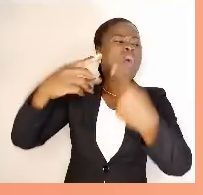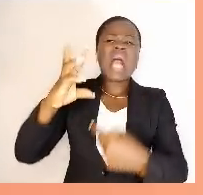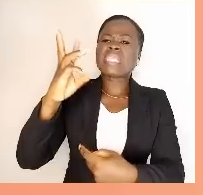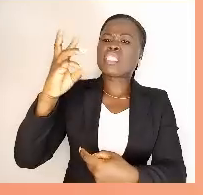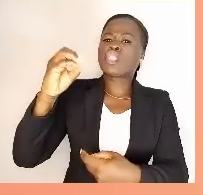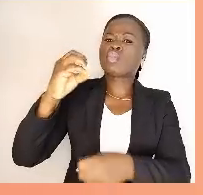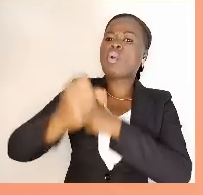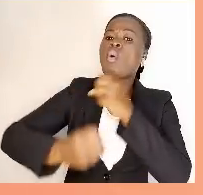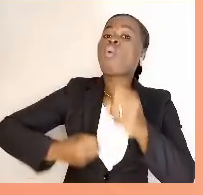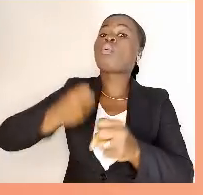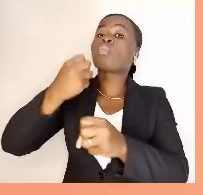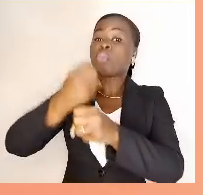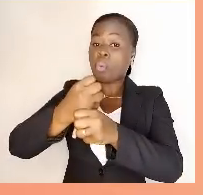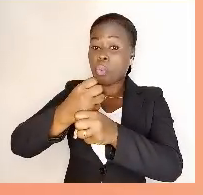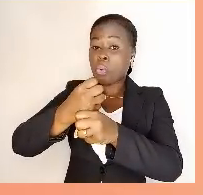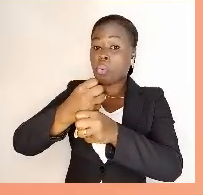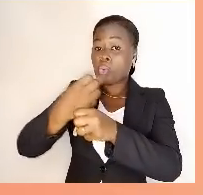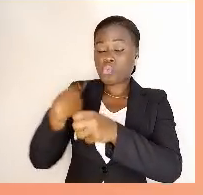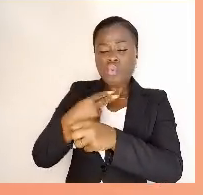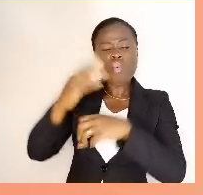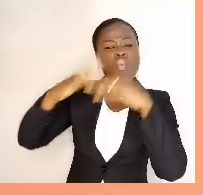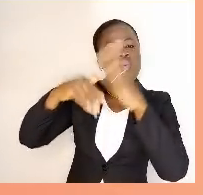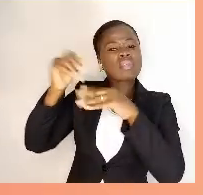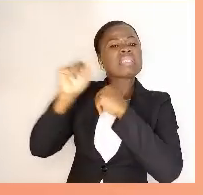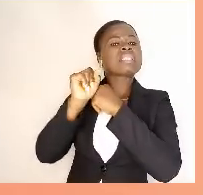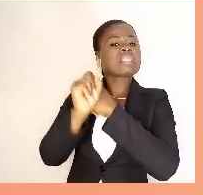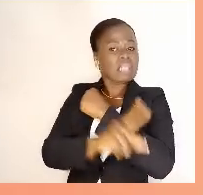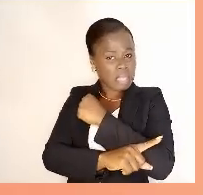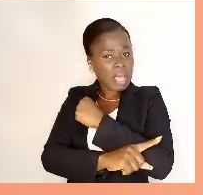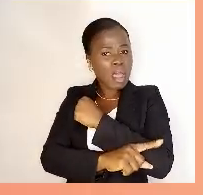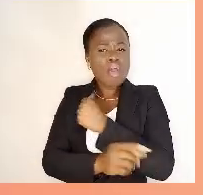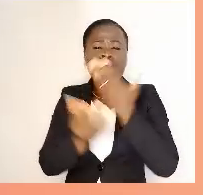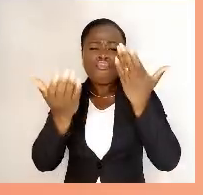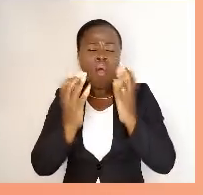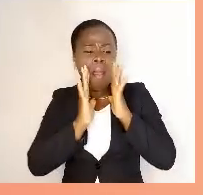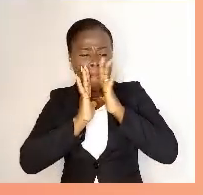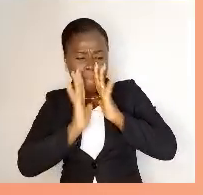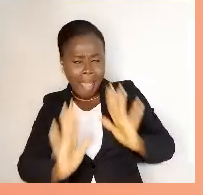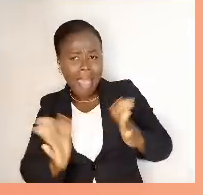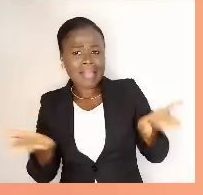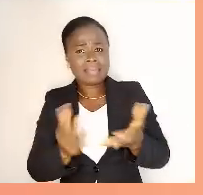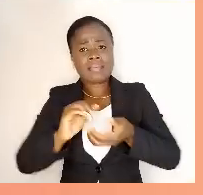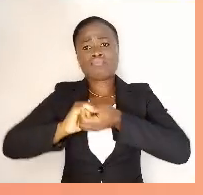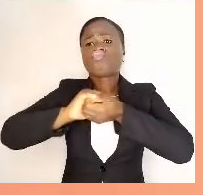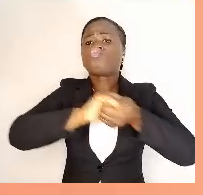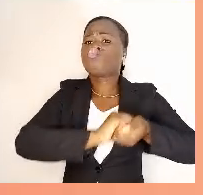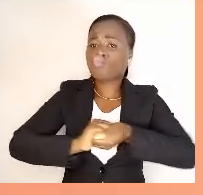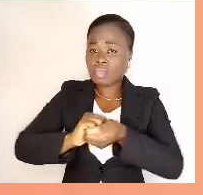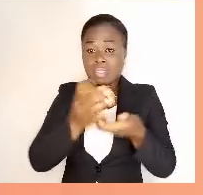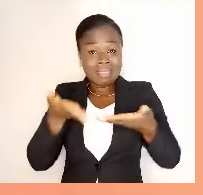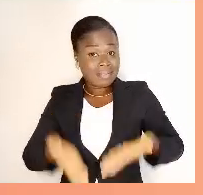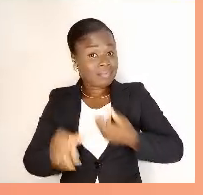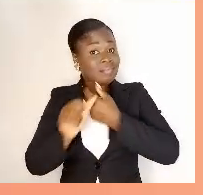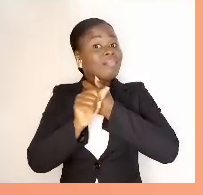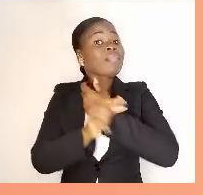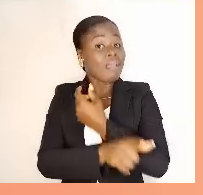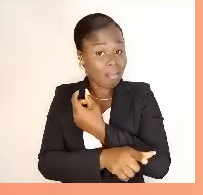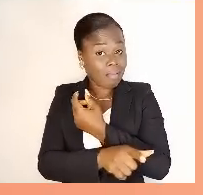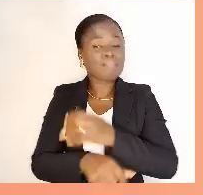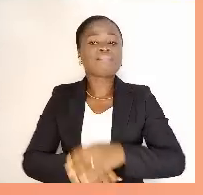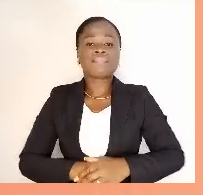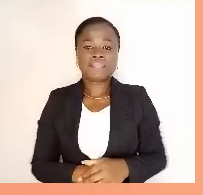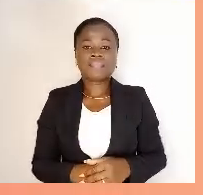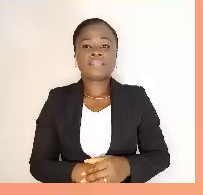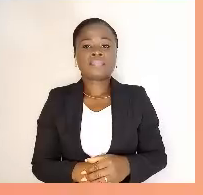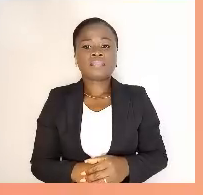plus de 60 ans que nous œuvrons à construire un Sénégal selon nos valeurs de paix et de solidarité.